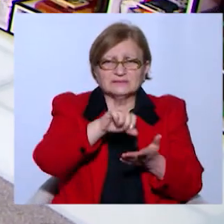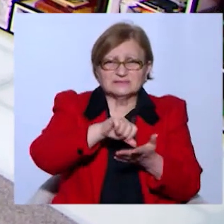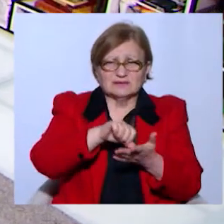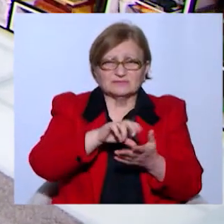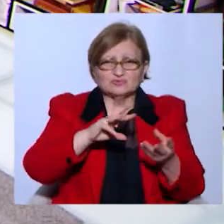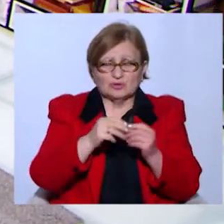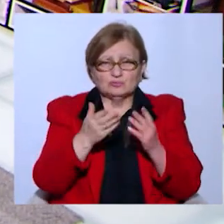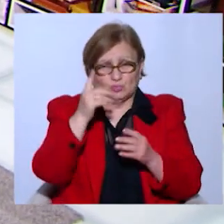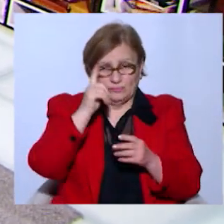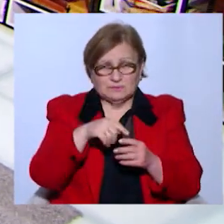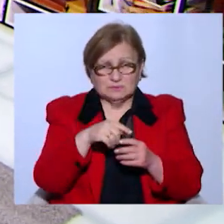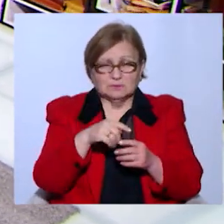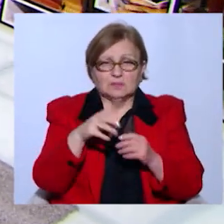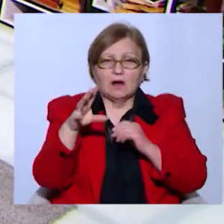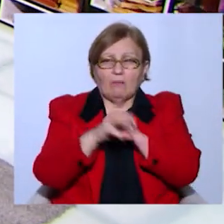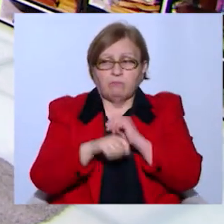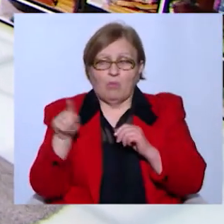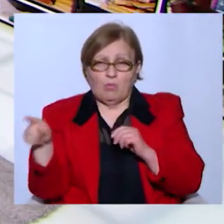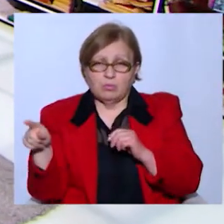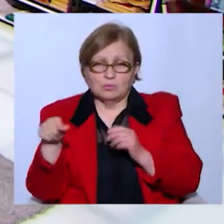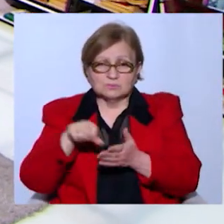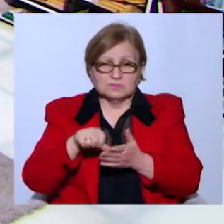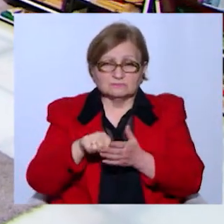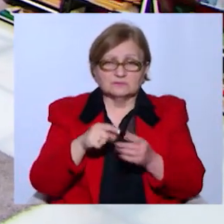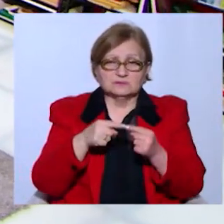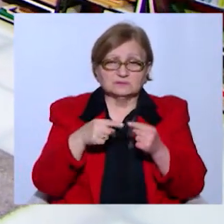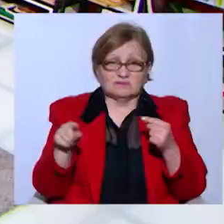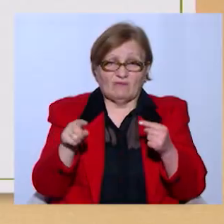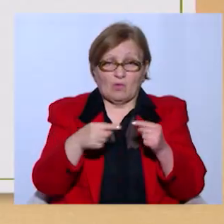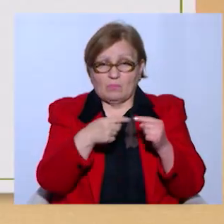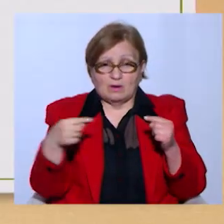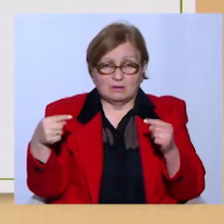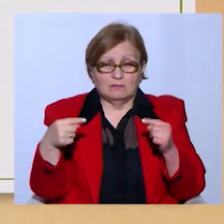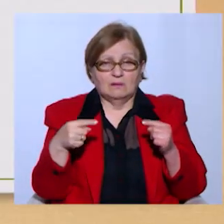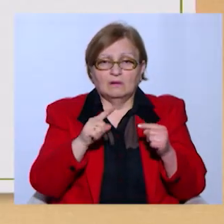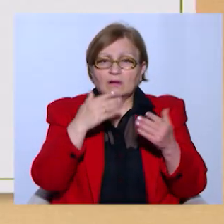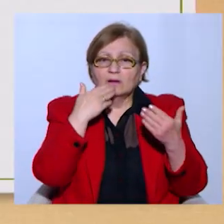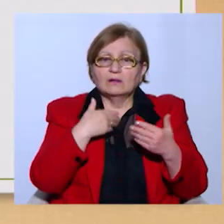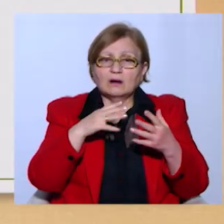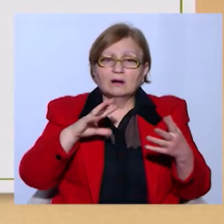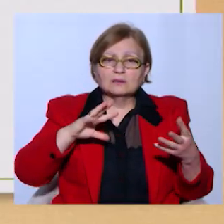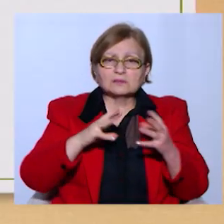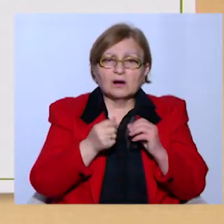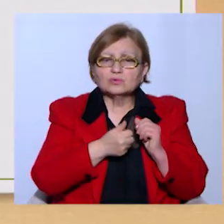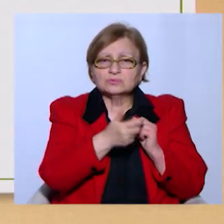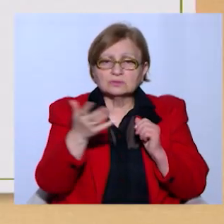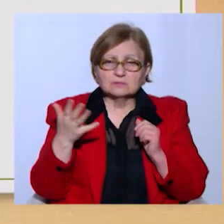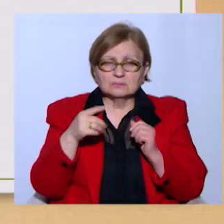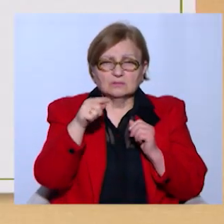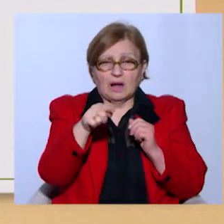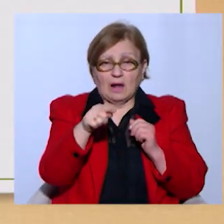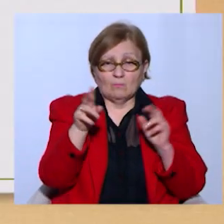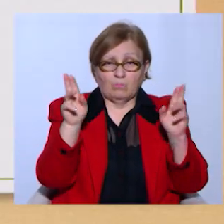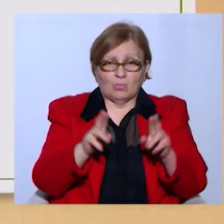ჯამი, ბოლო წევრი და სხვაობა, თუ შეგვეკითხებიან რაოდენობას, წევრთა რაოდენობას ამ ფორმულით,